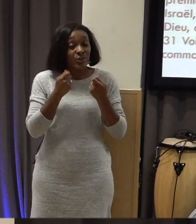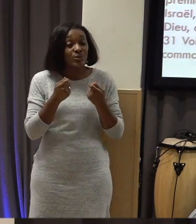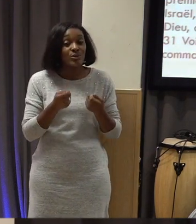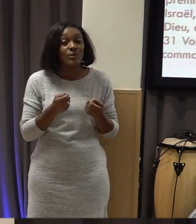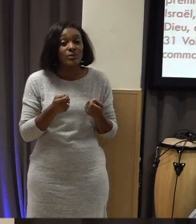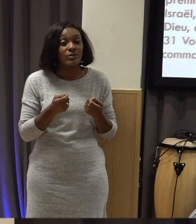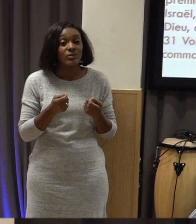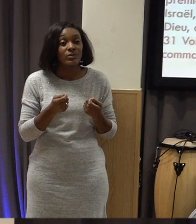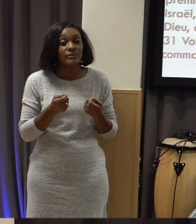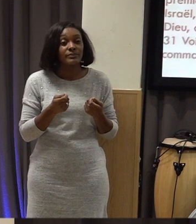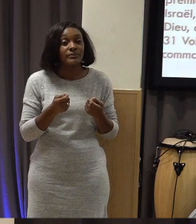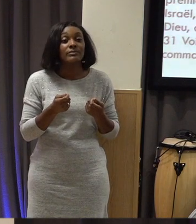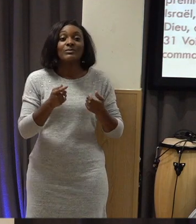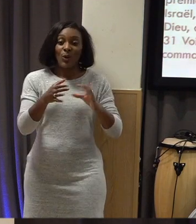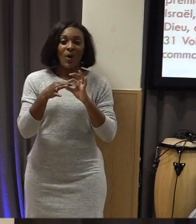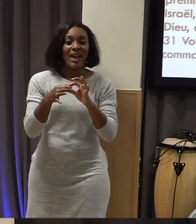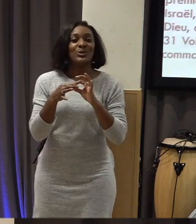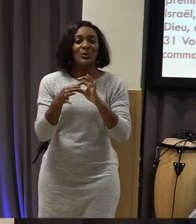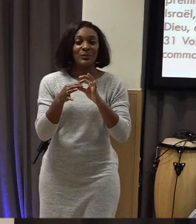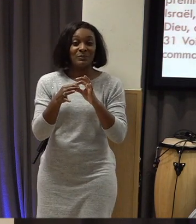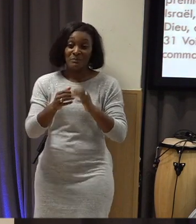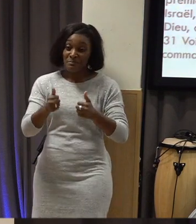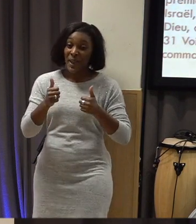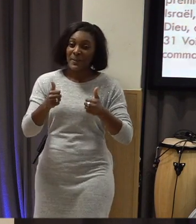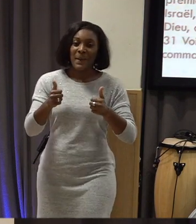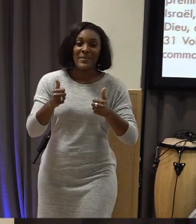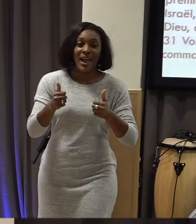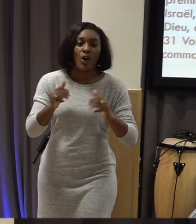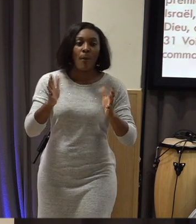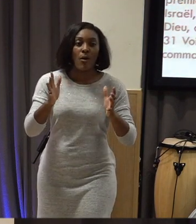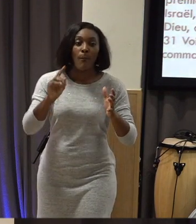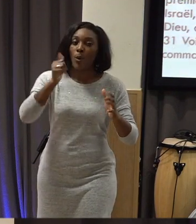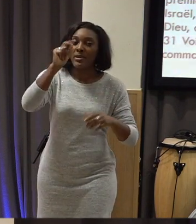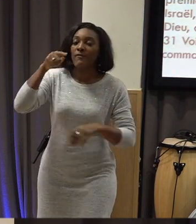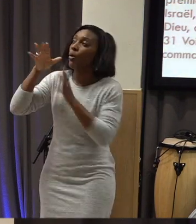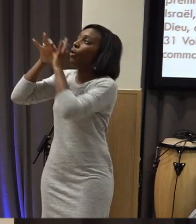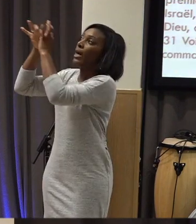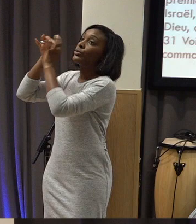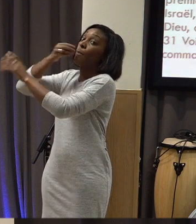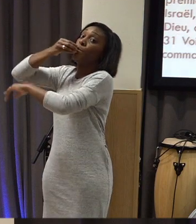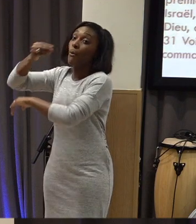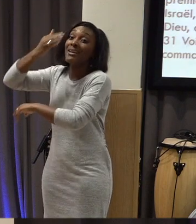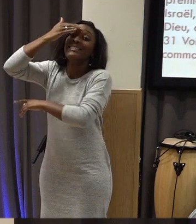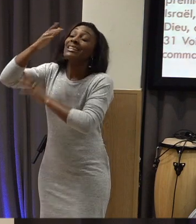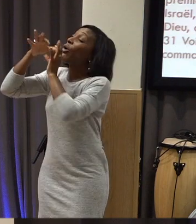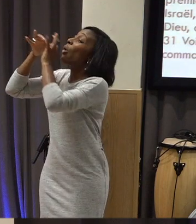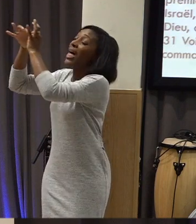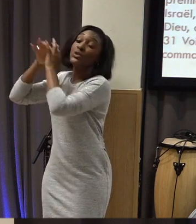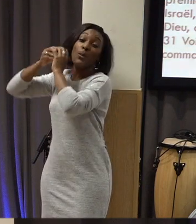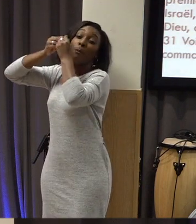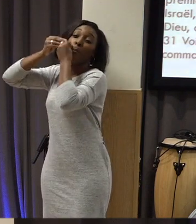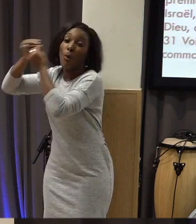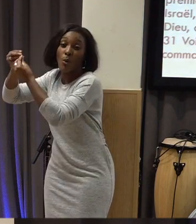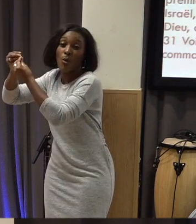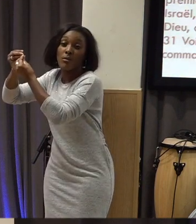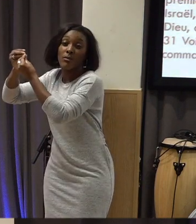de la qualité et du positionnement dans ta relation verticale avec Dieu. Si tu places Dieu à